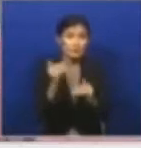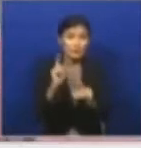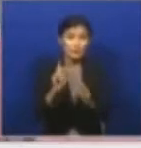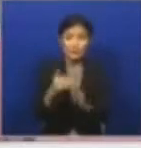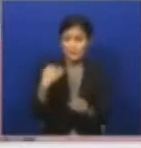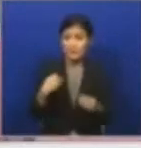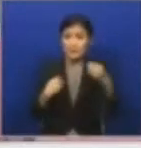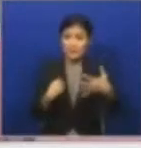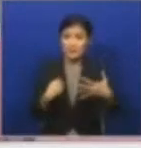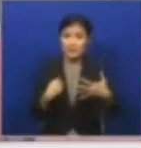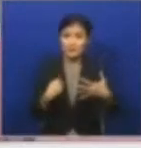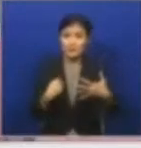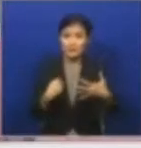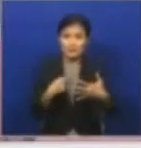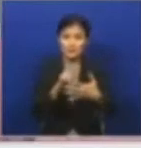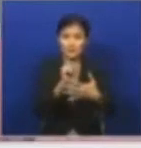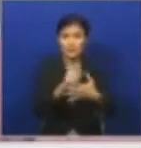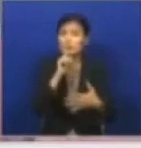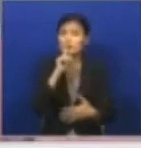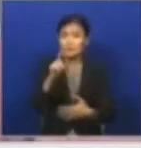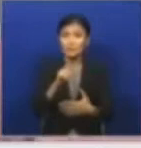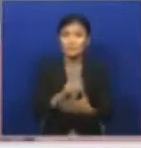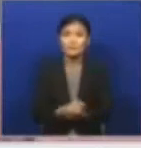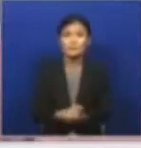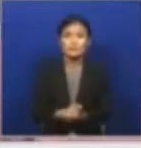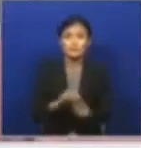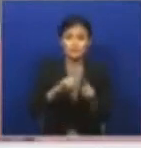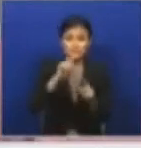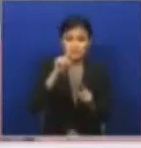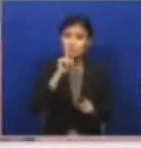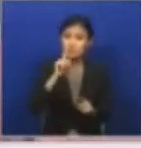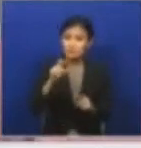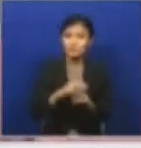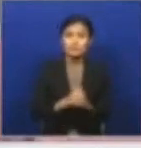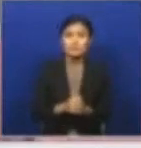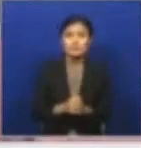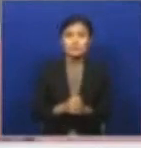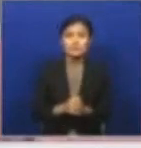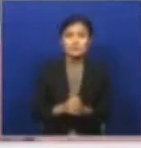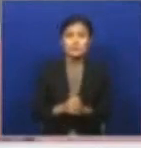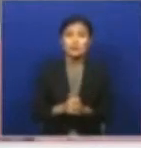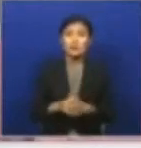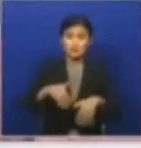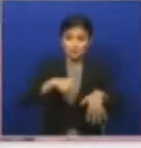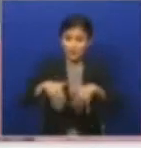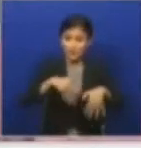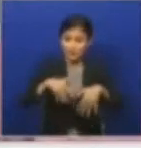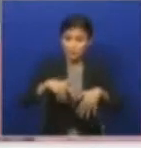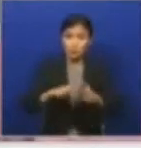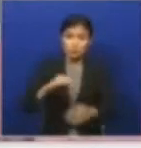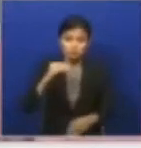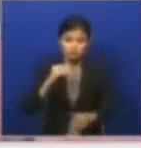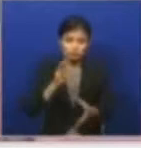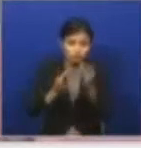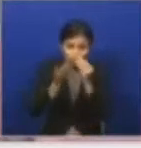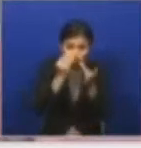5ข้อผมเอาข้อเดียวผมถามข้อเดียวข้อที่หนึ่งบอกว่าให้ประชาชนมีความรู้เกี่ยวความ